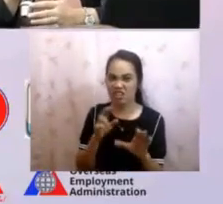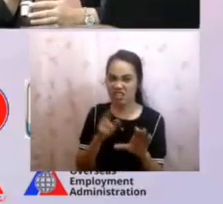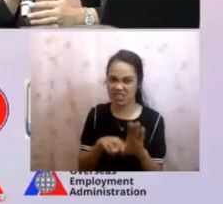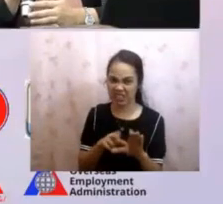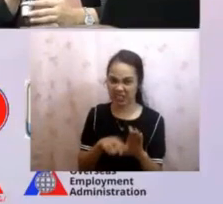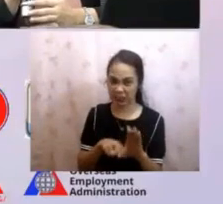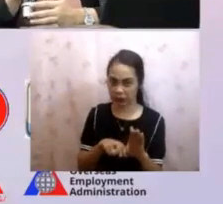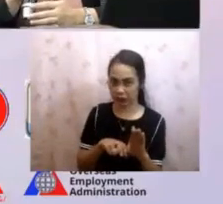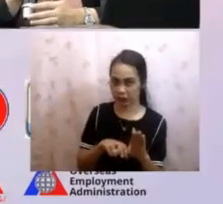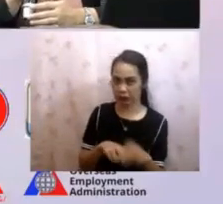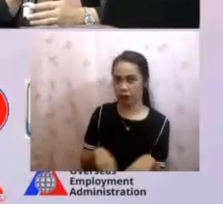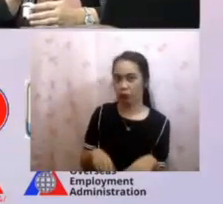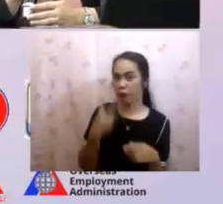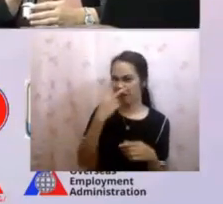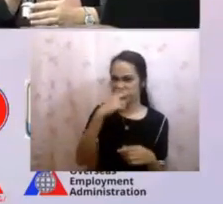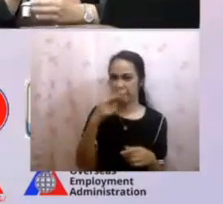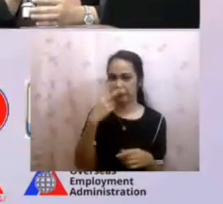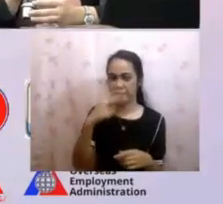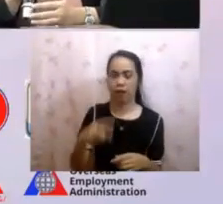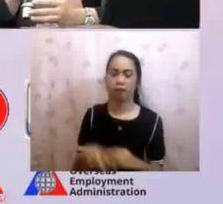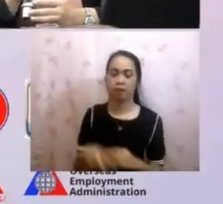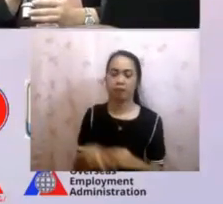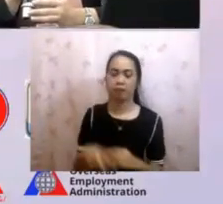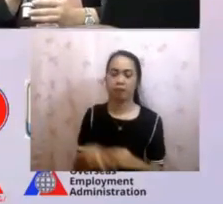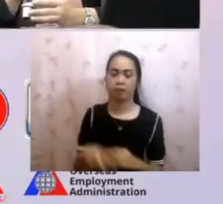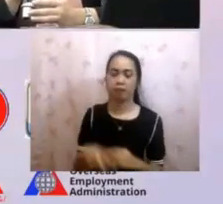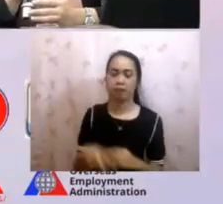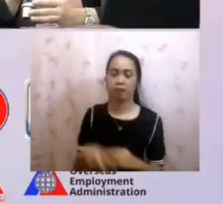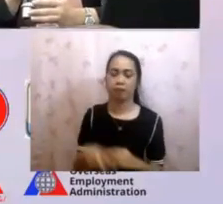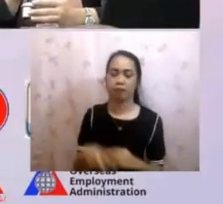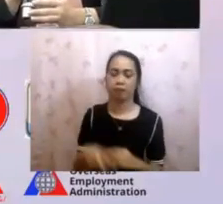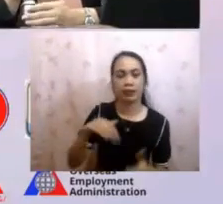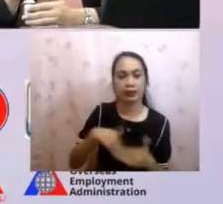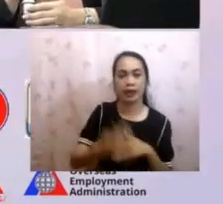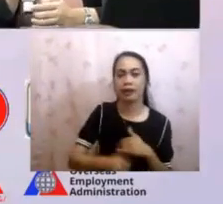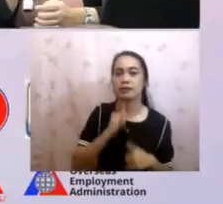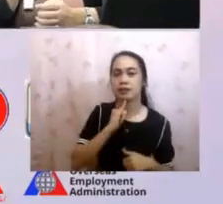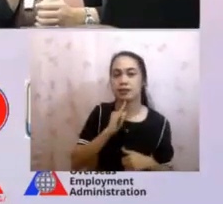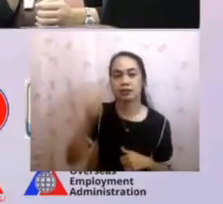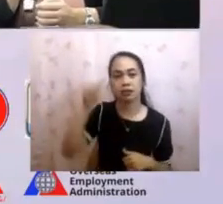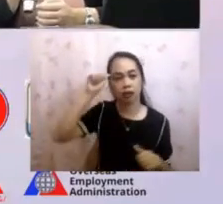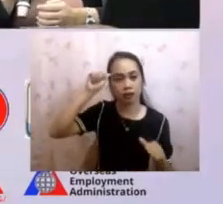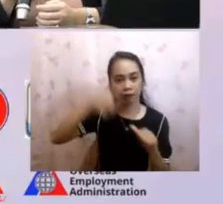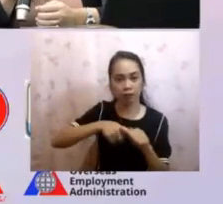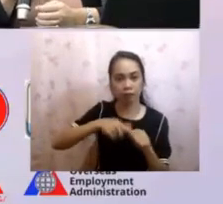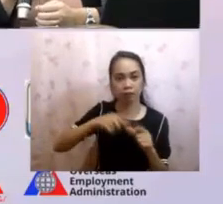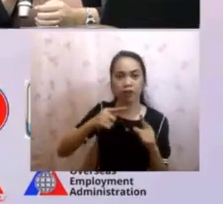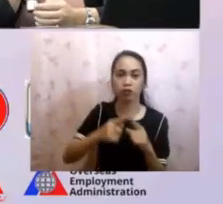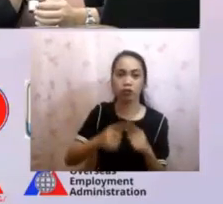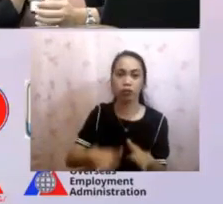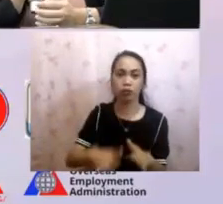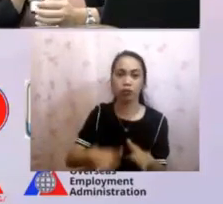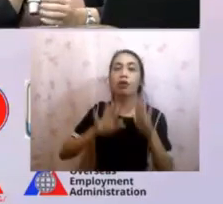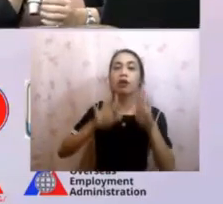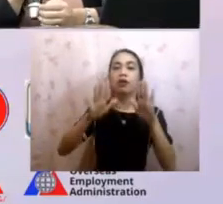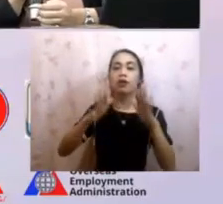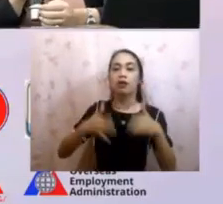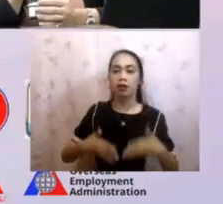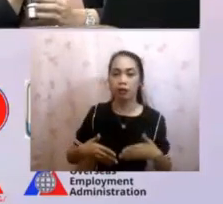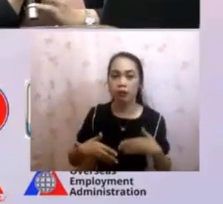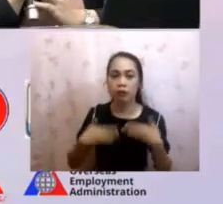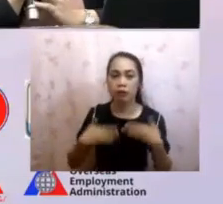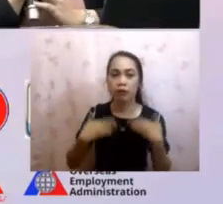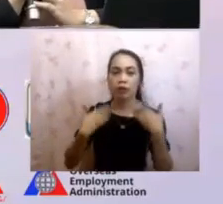Kay maklaro ba yan ang magdua-dua ka? And then, remember to breathe and blink. So, naayoban nga tungod